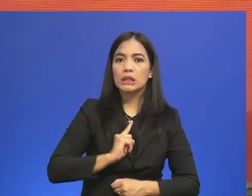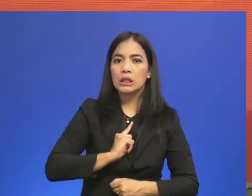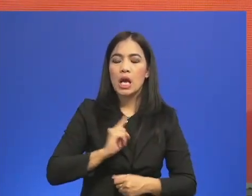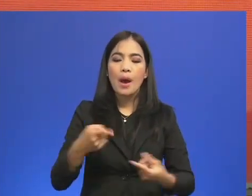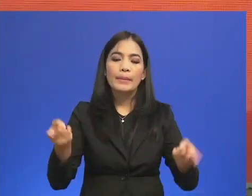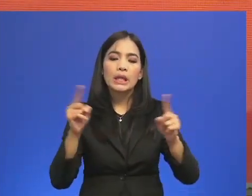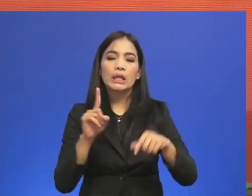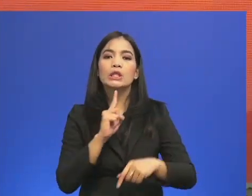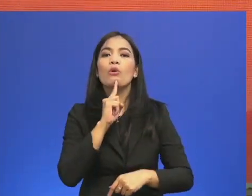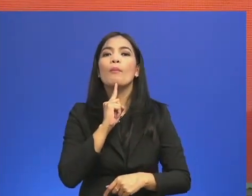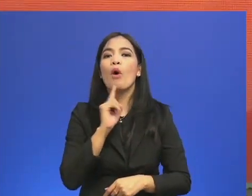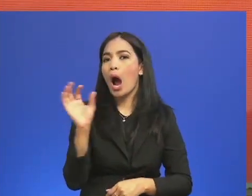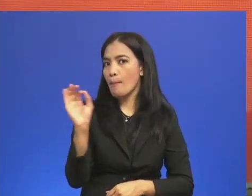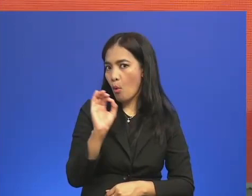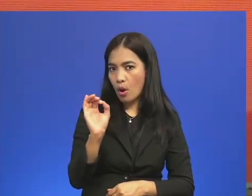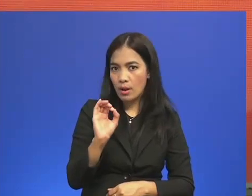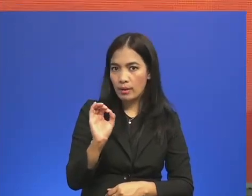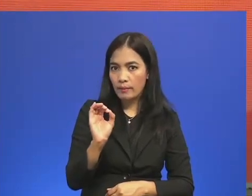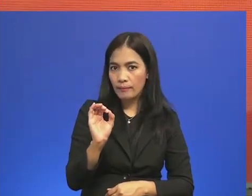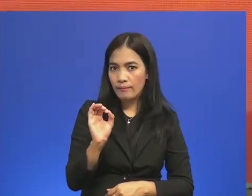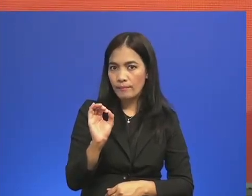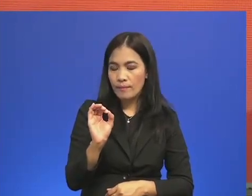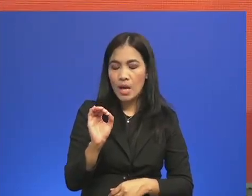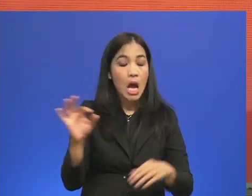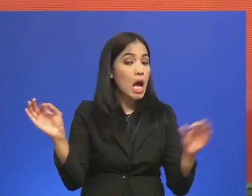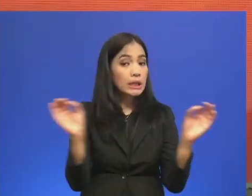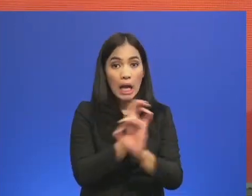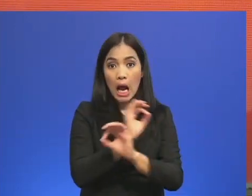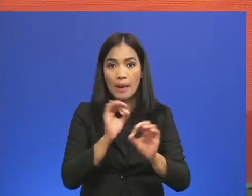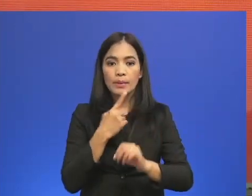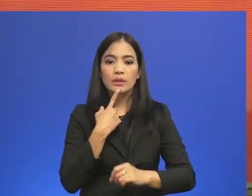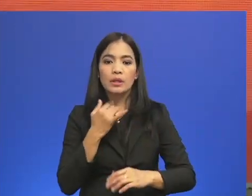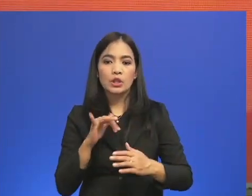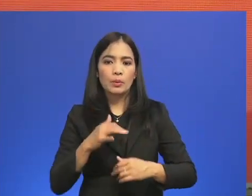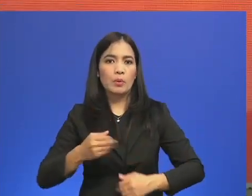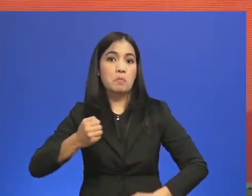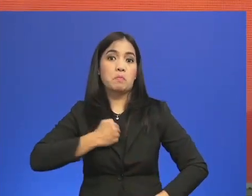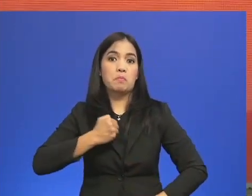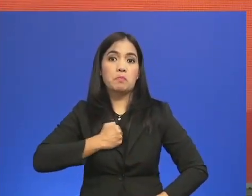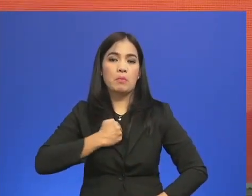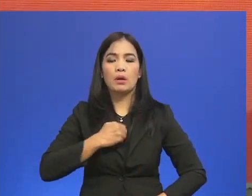menjadi sombong, jangan menjadi angkuh.